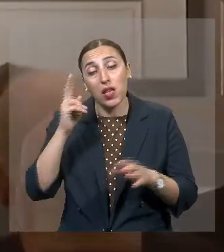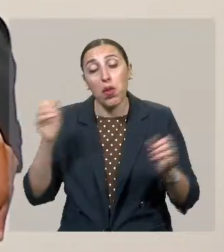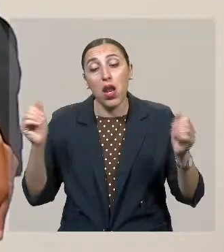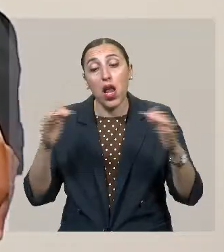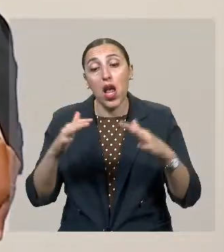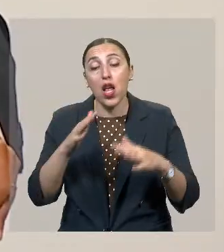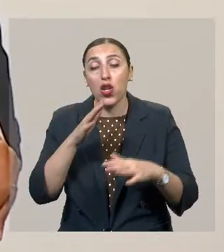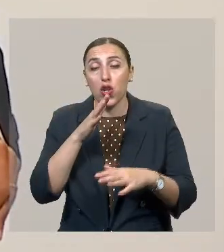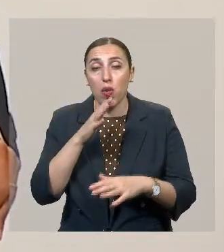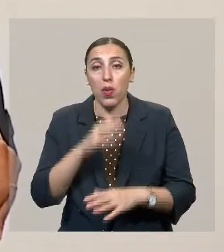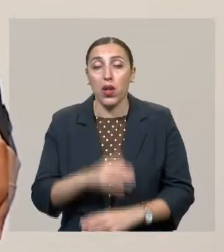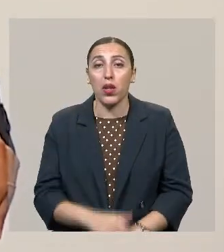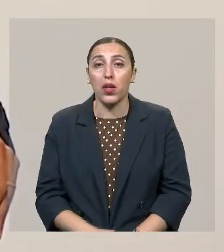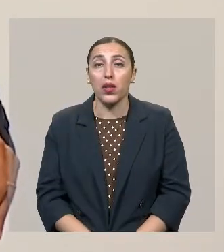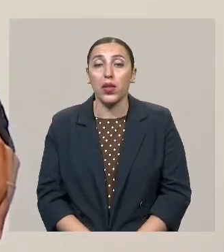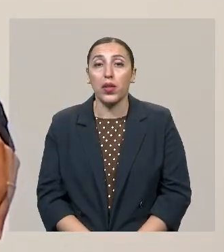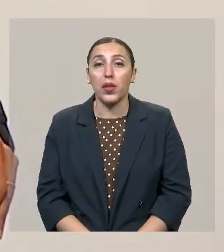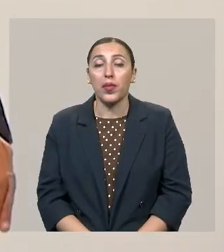հավաքի ժամանակ։